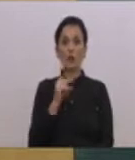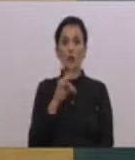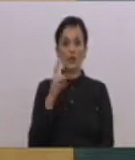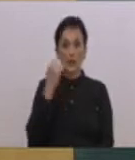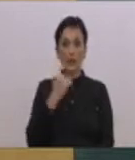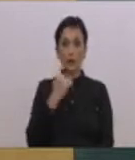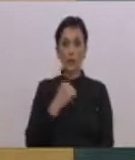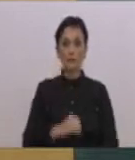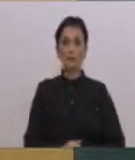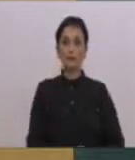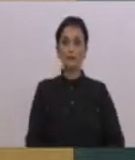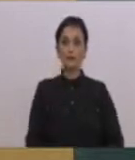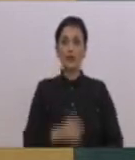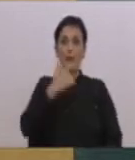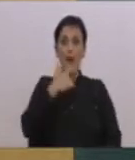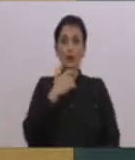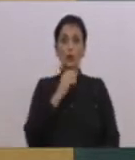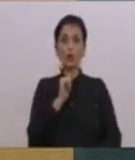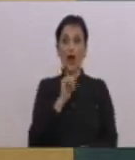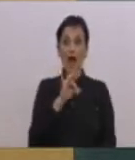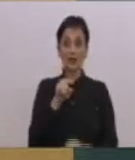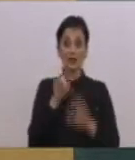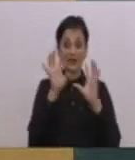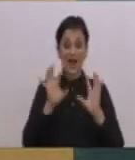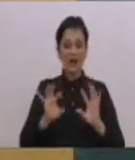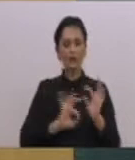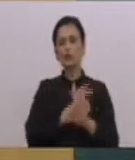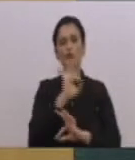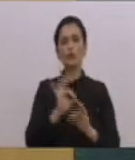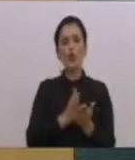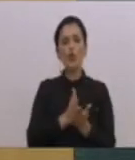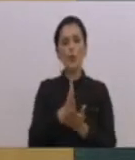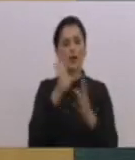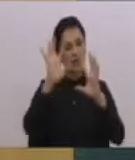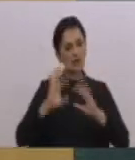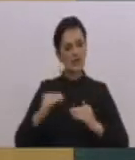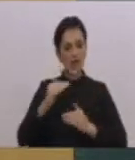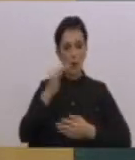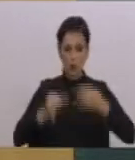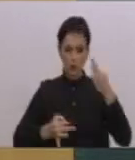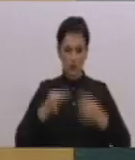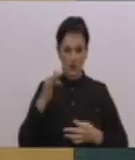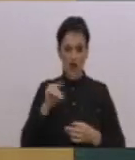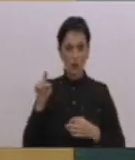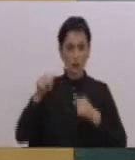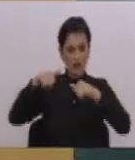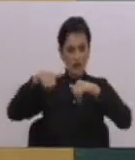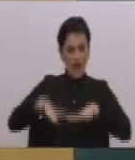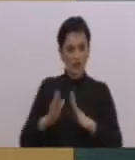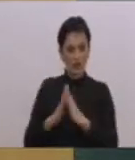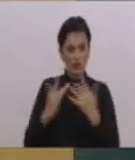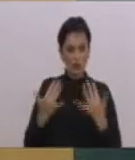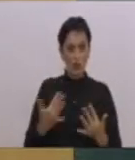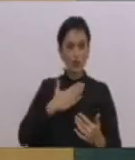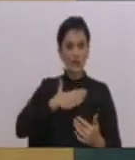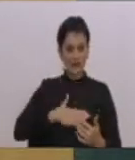მადლობა. ბატონო ანრი, ამ კანონპროექტის მიზანია საკონსტიტუციო სასამართლოს გადაწყვეტილების მოთხოვნების